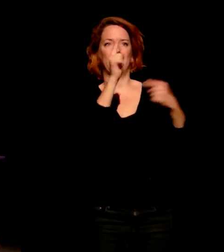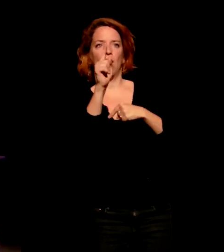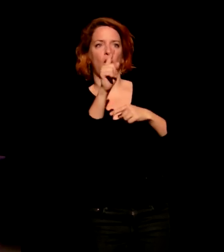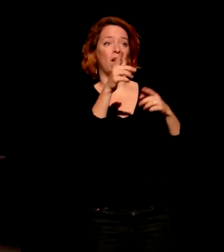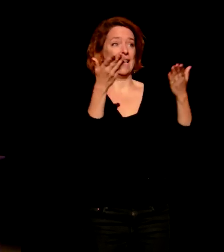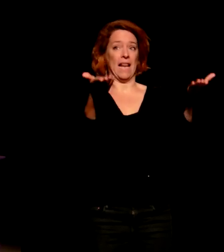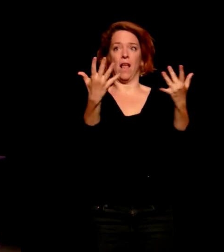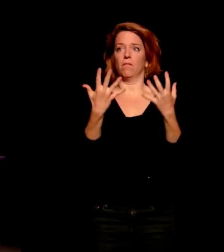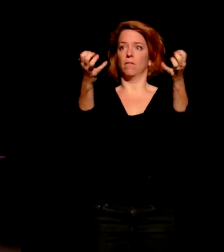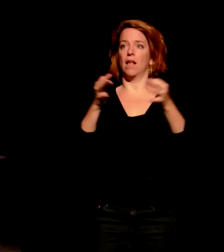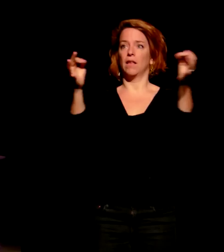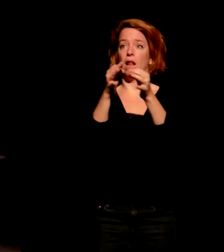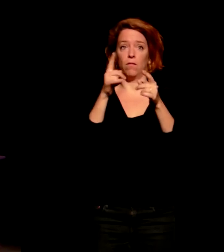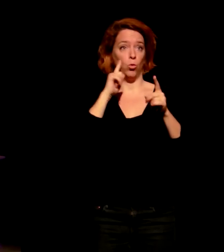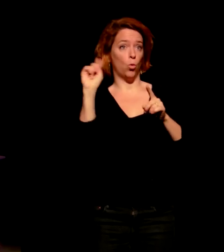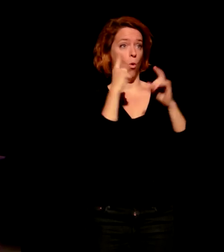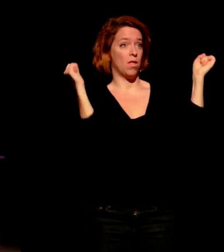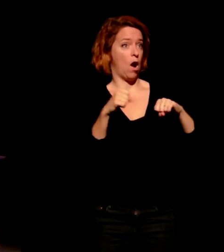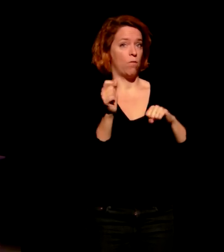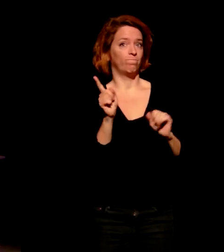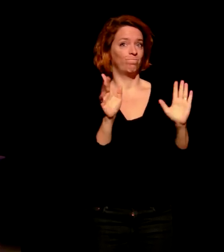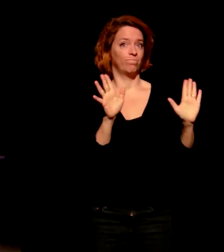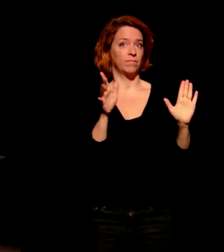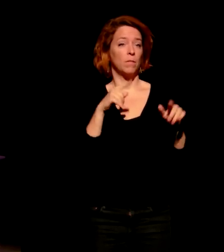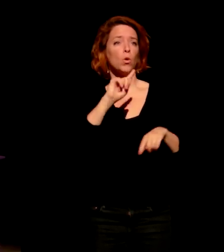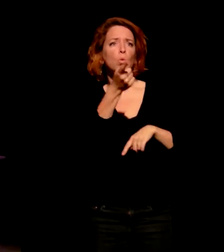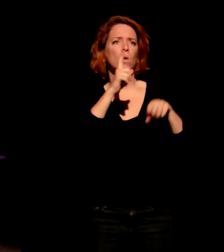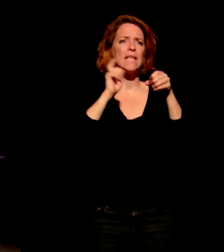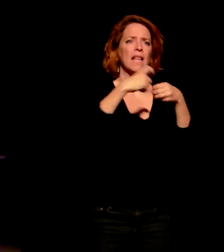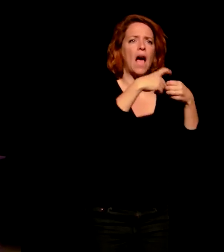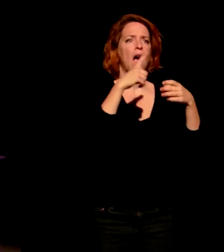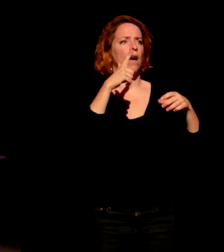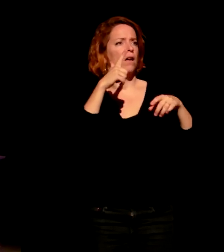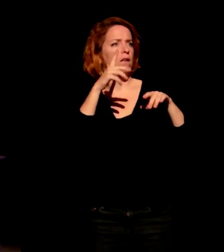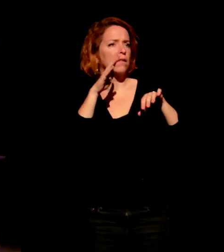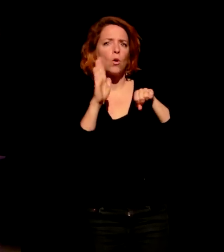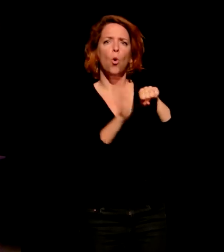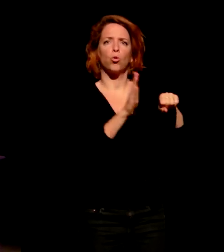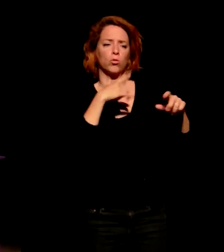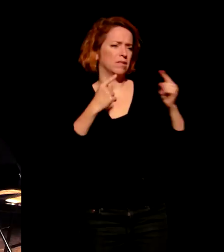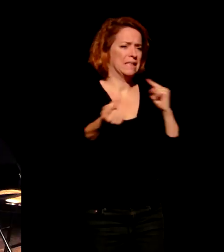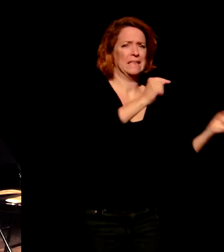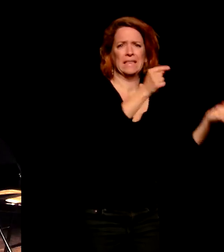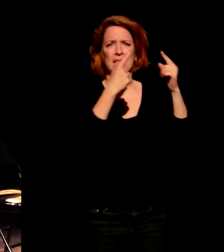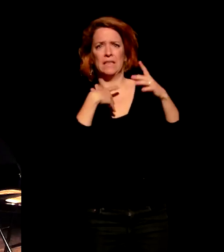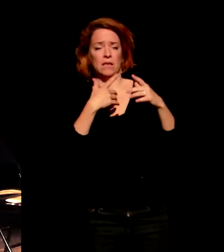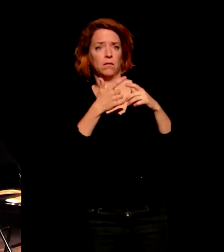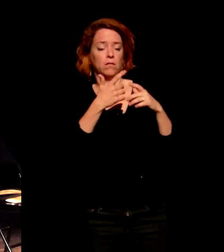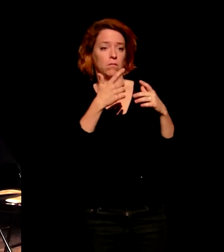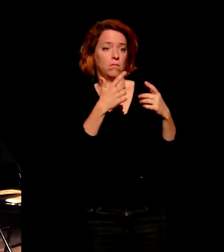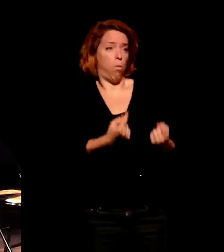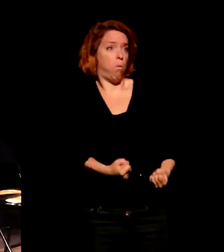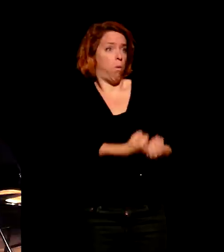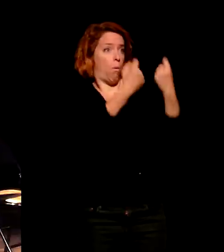salle, on n'est pas forcément d'accord sur cette question-là, parce que toutes les organisations de gauche, tous les syndicats ont été traversés de contradictions, de débats, se sont entre-déchirés, et